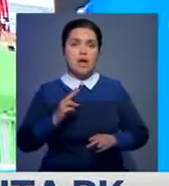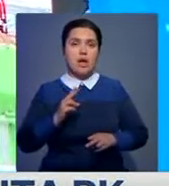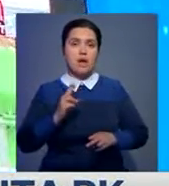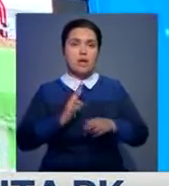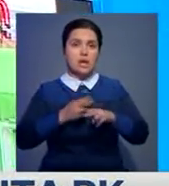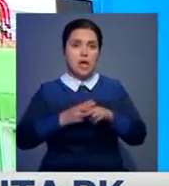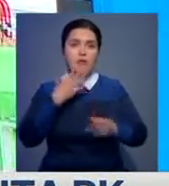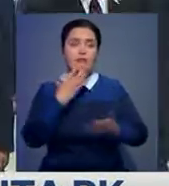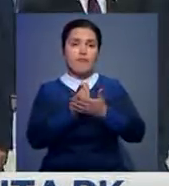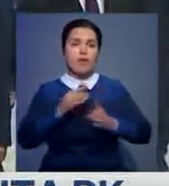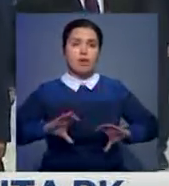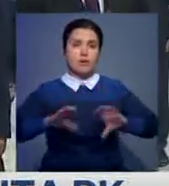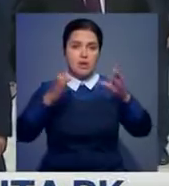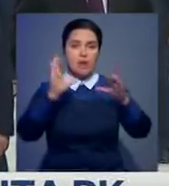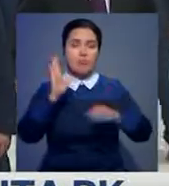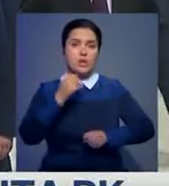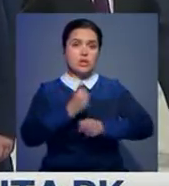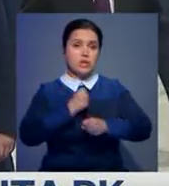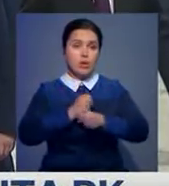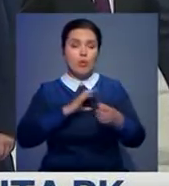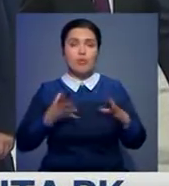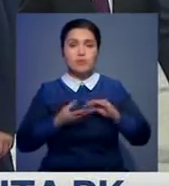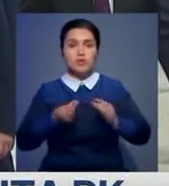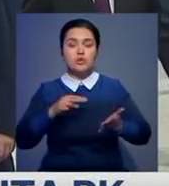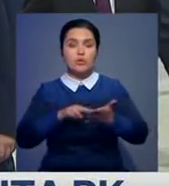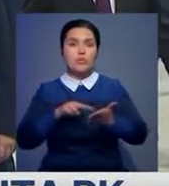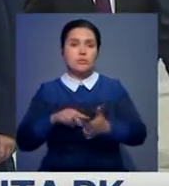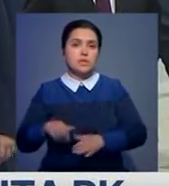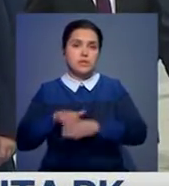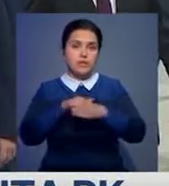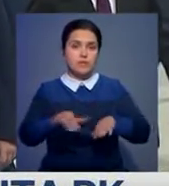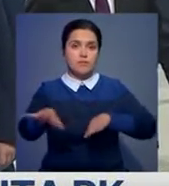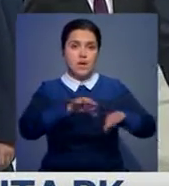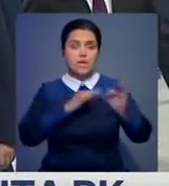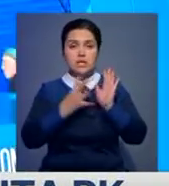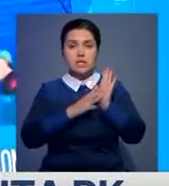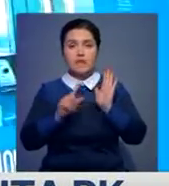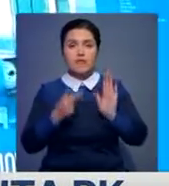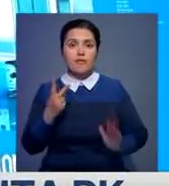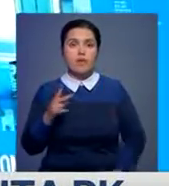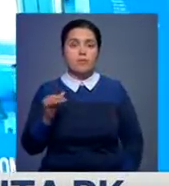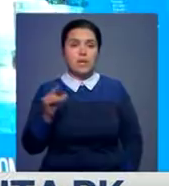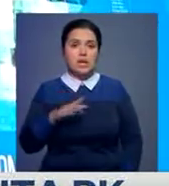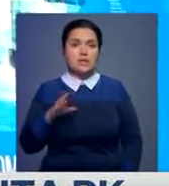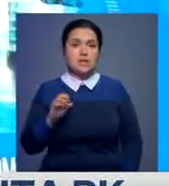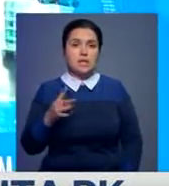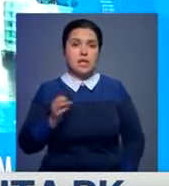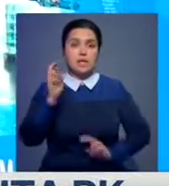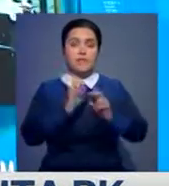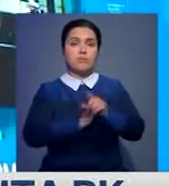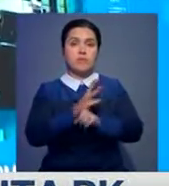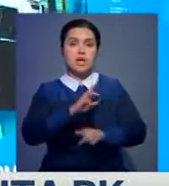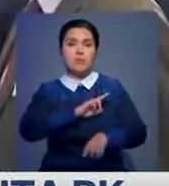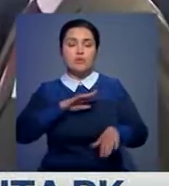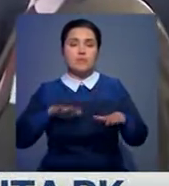производству керамогранита и керамической плитки. Общая стоимость инвестпроекта составляет 9,2 миллиарда тенге.